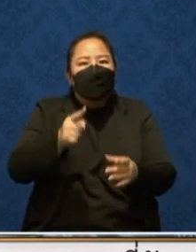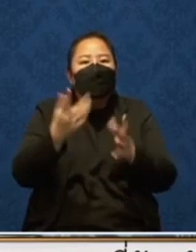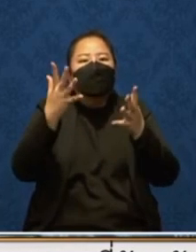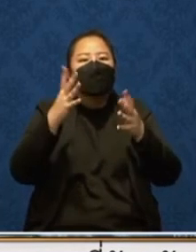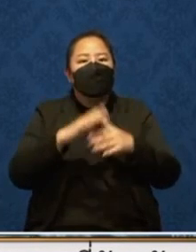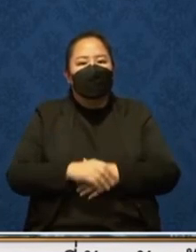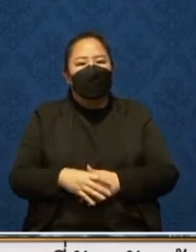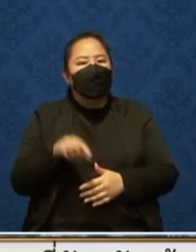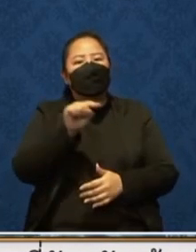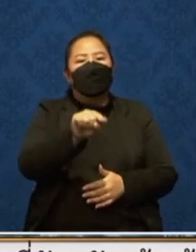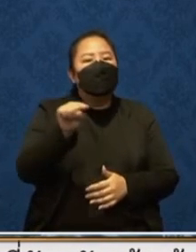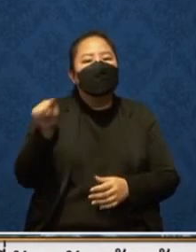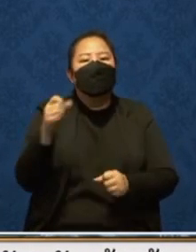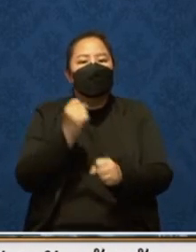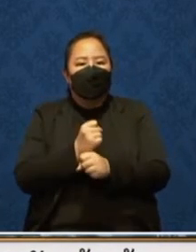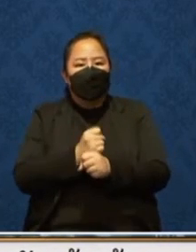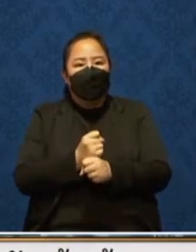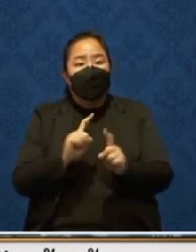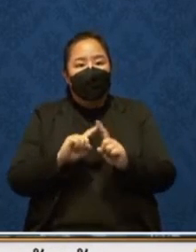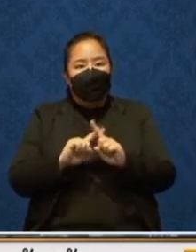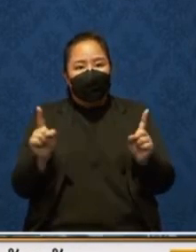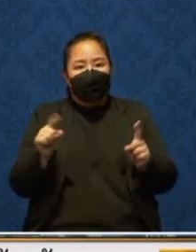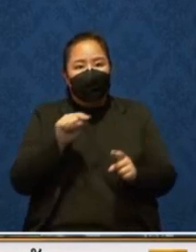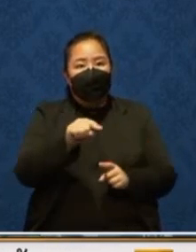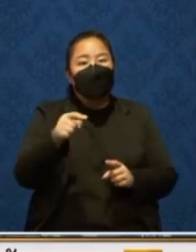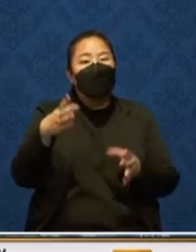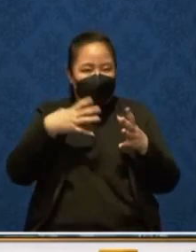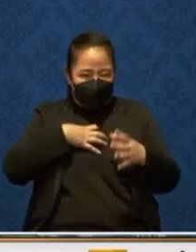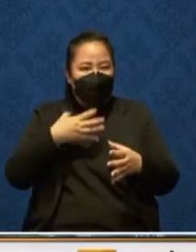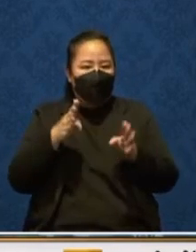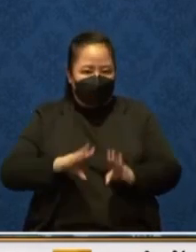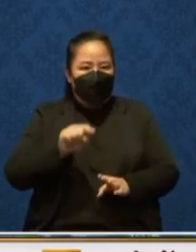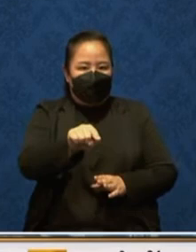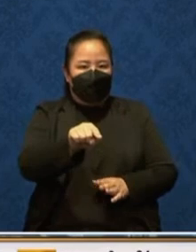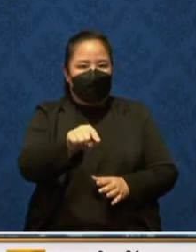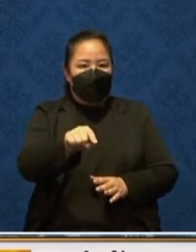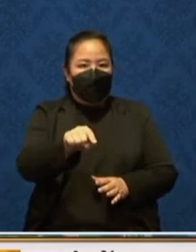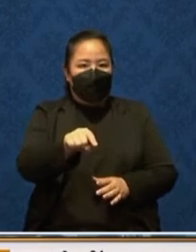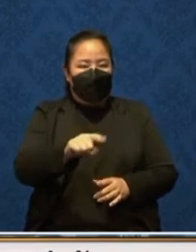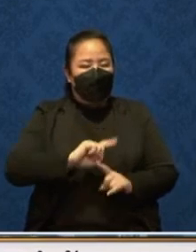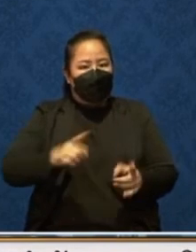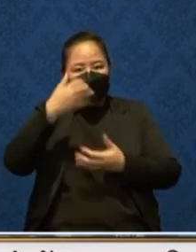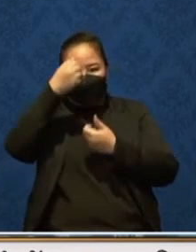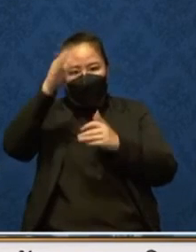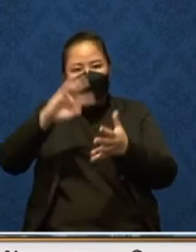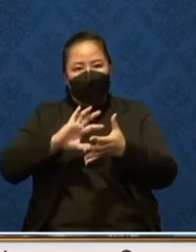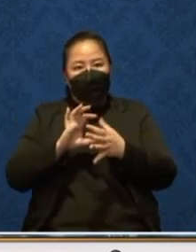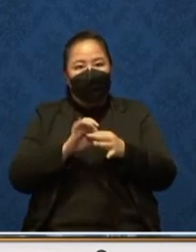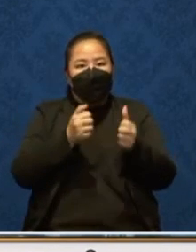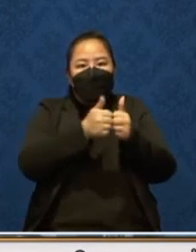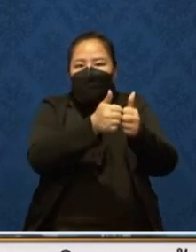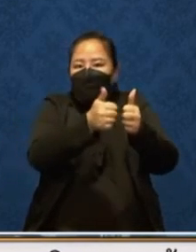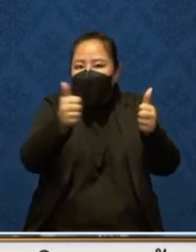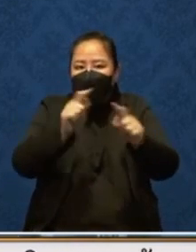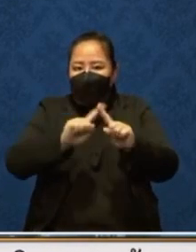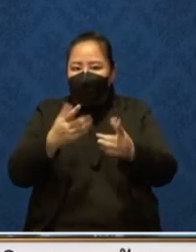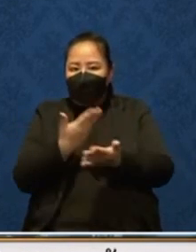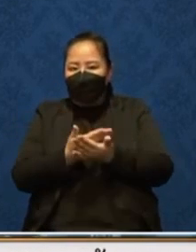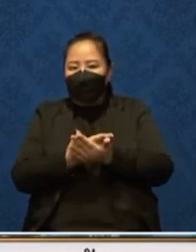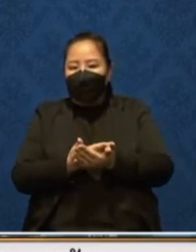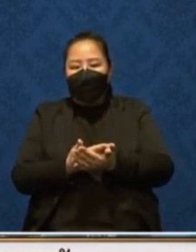การโยไมรเรื่องแต่จะสั่งการจะเอาแบบนี้ อยากได้แบบนี้ท่ไมไดสนใจความคงค่า แตทชอบผ่านเงิน